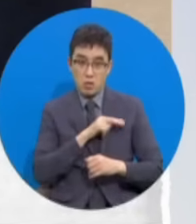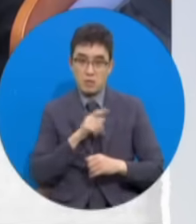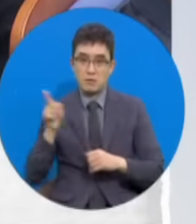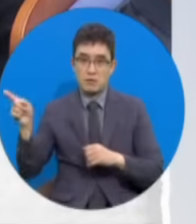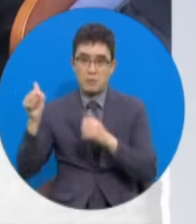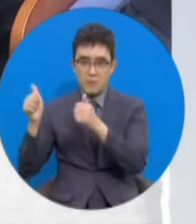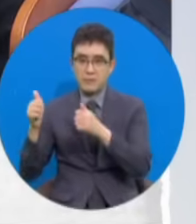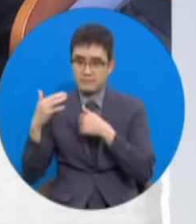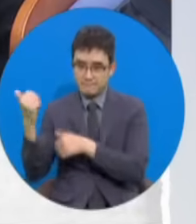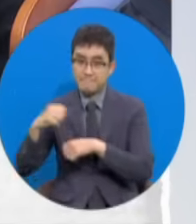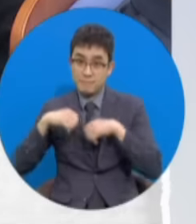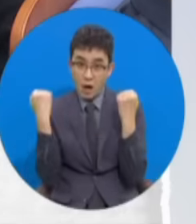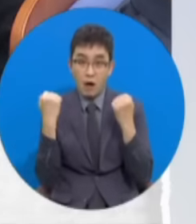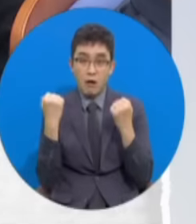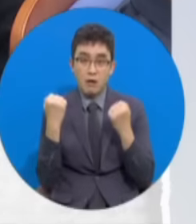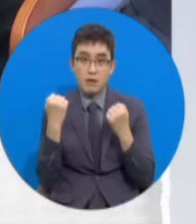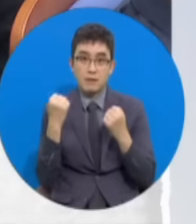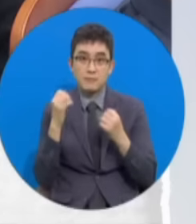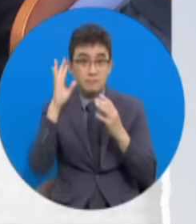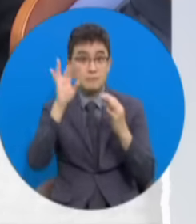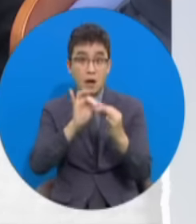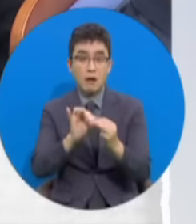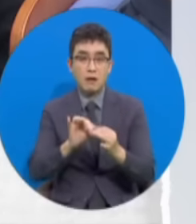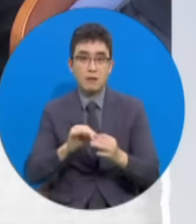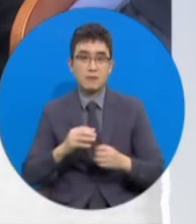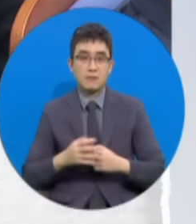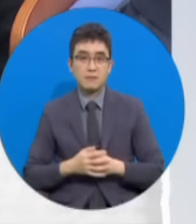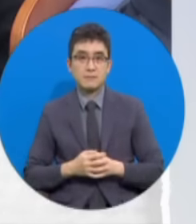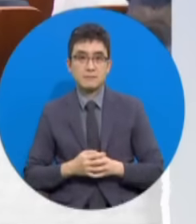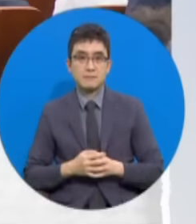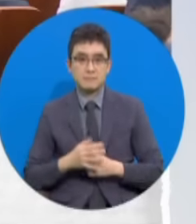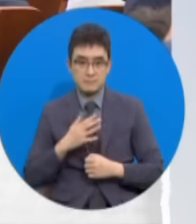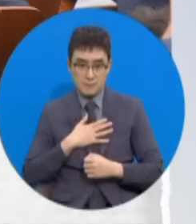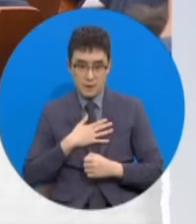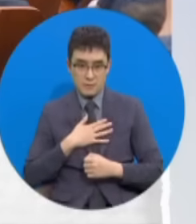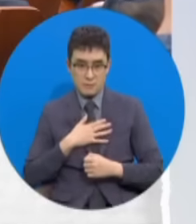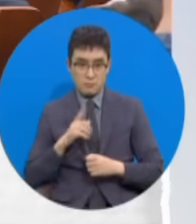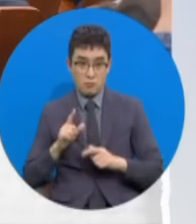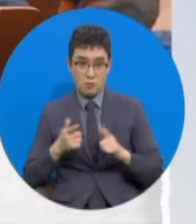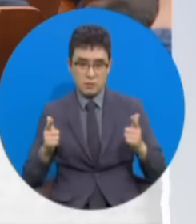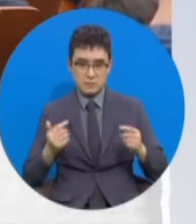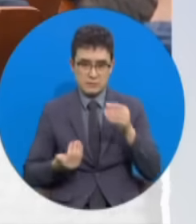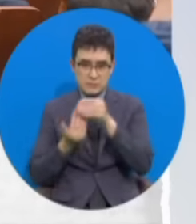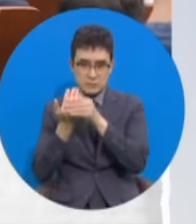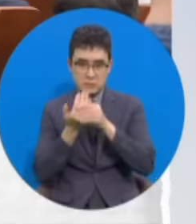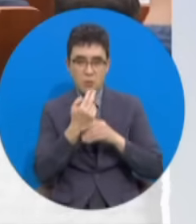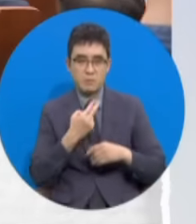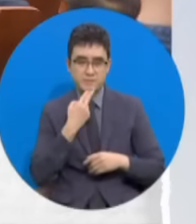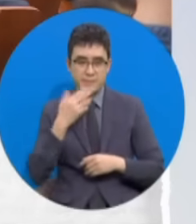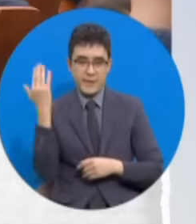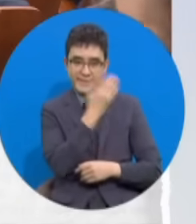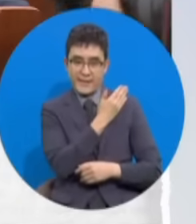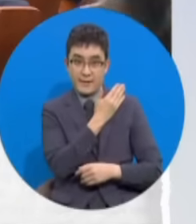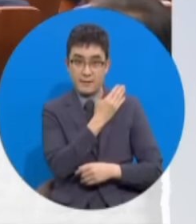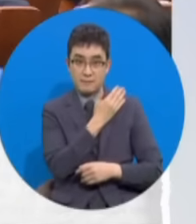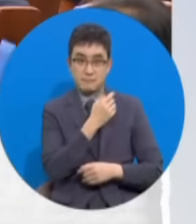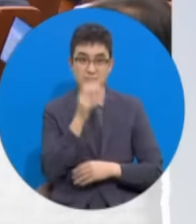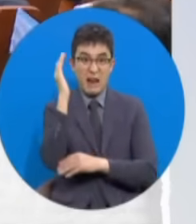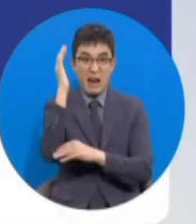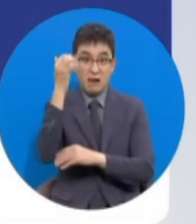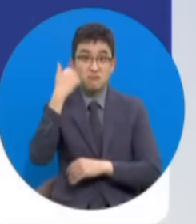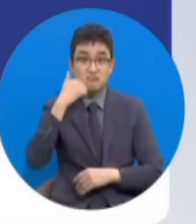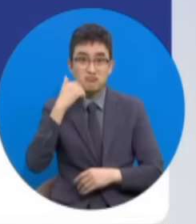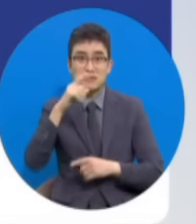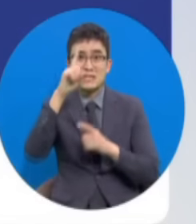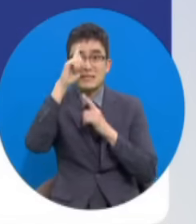지난 보궐선거 과정에서도 나같이 깨끗한 사람에게는 이런 부체포특권 같은 거 필요 없다고 국민께 목소리를 높였던 사람이